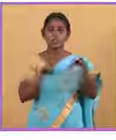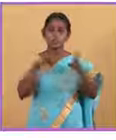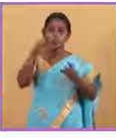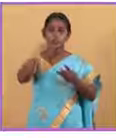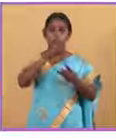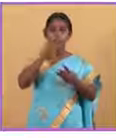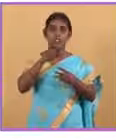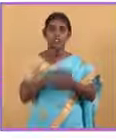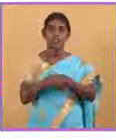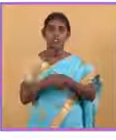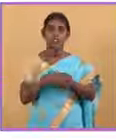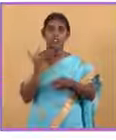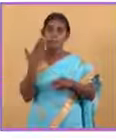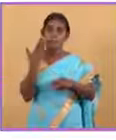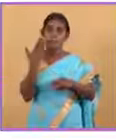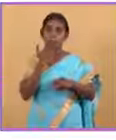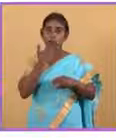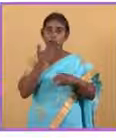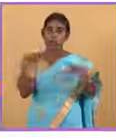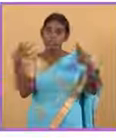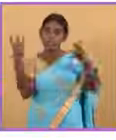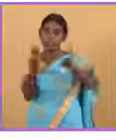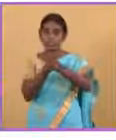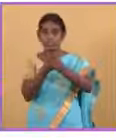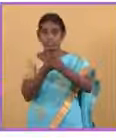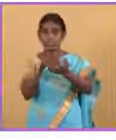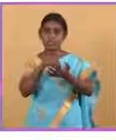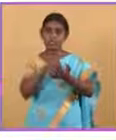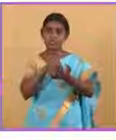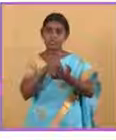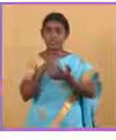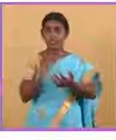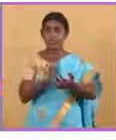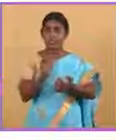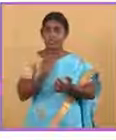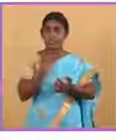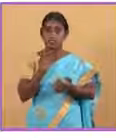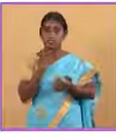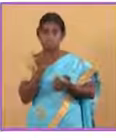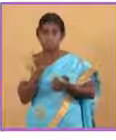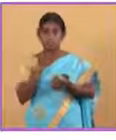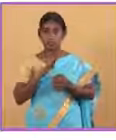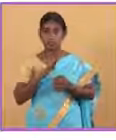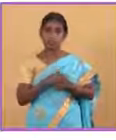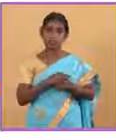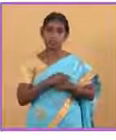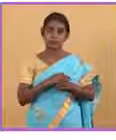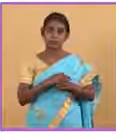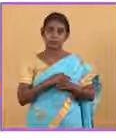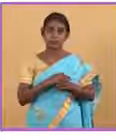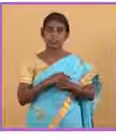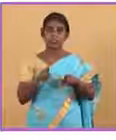இருக்கின்றது. படித்தனர் என்கிற வினையாளன் பெயர் சொல்லு இருக்கிறது, படித்த மாணவன் என்கிற பெயரச்ச சொல்லும் இருக்கின்றது,